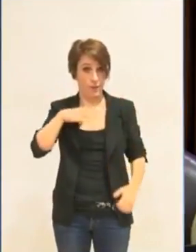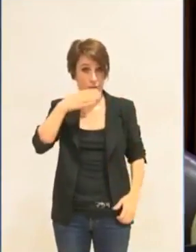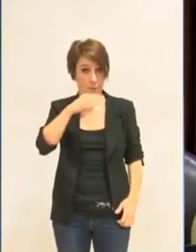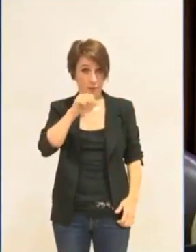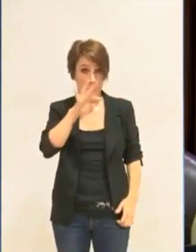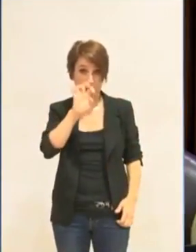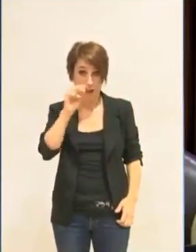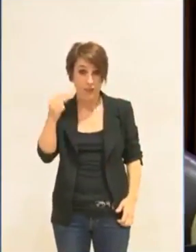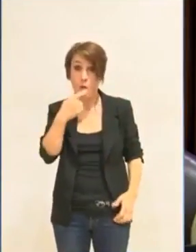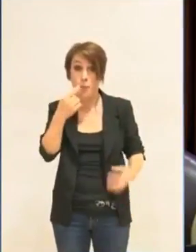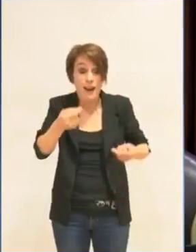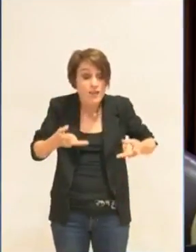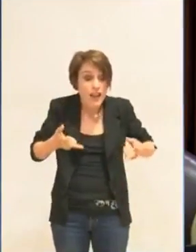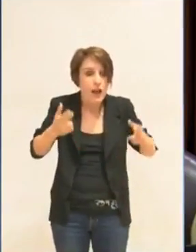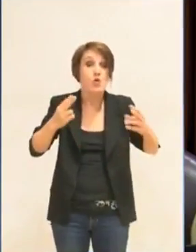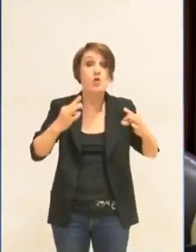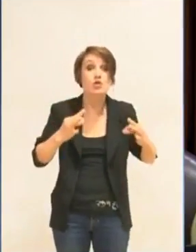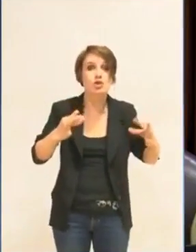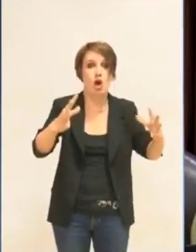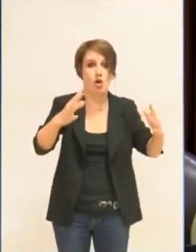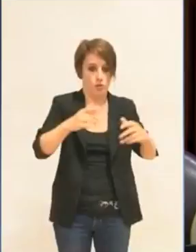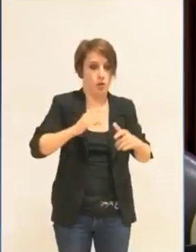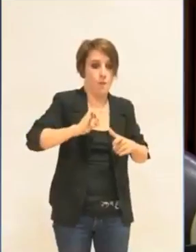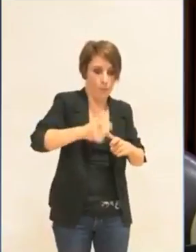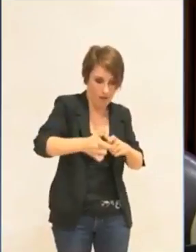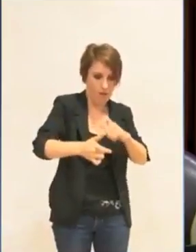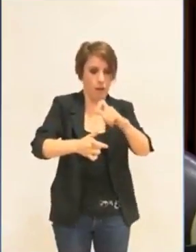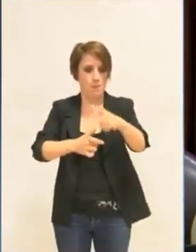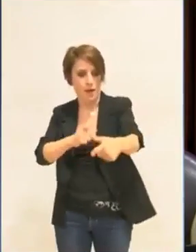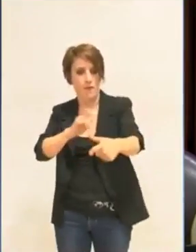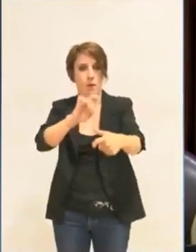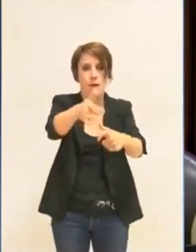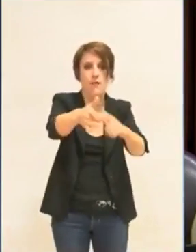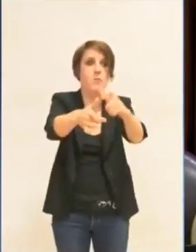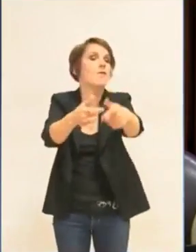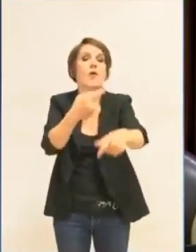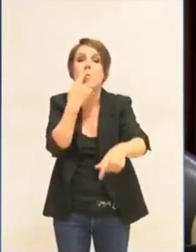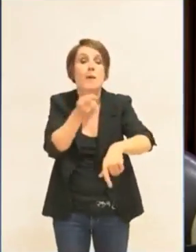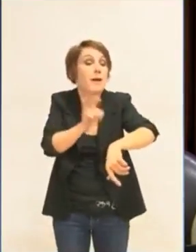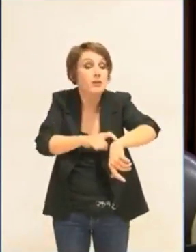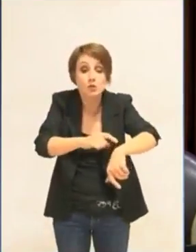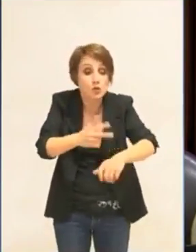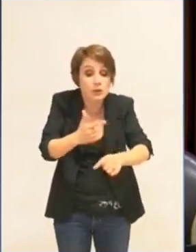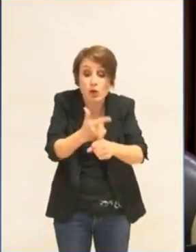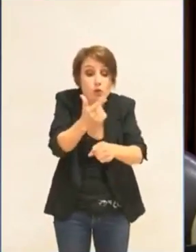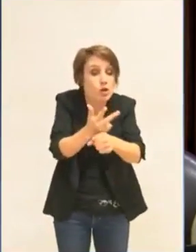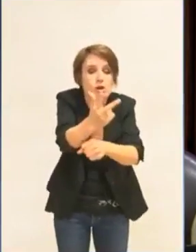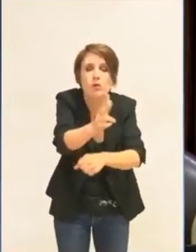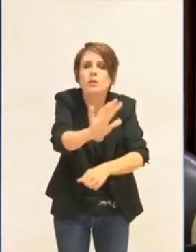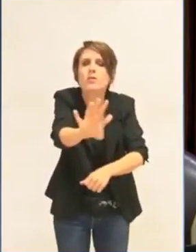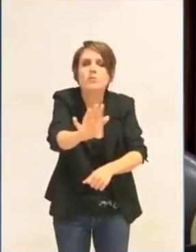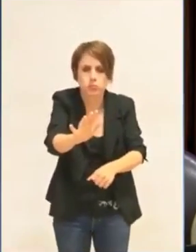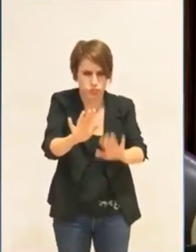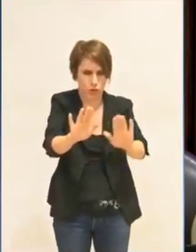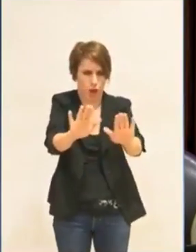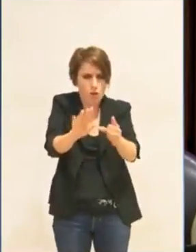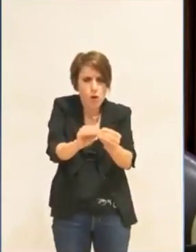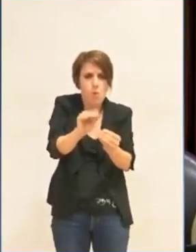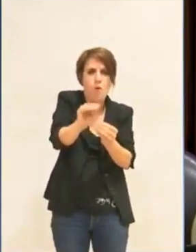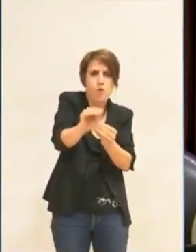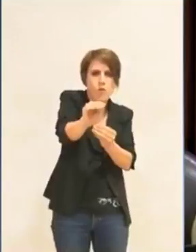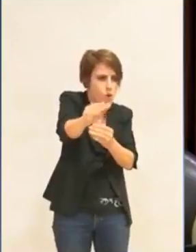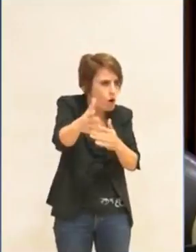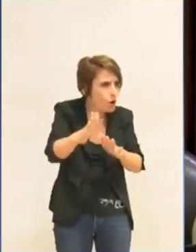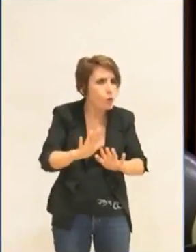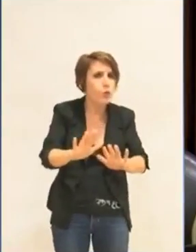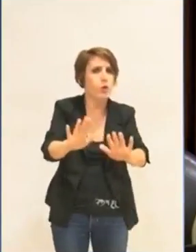temps. Il faut aussi pouvoir dire aux habitants du secteur qu'on ne parle pas à 2, 3 ou 4 ans. On va encore prendre des